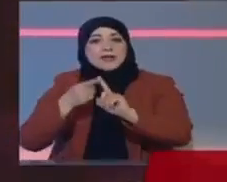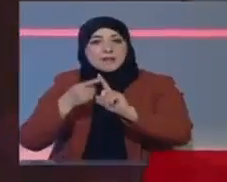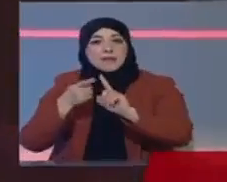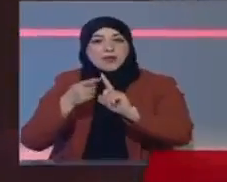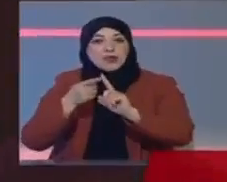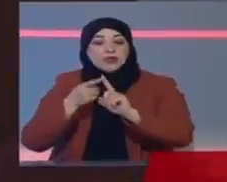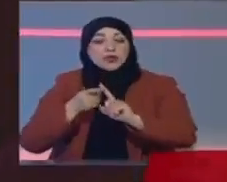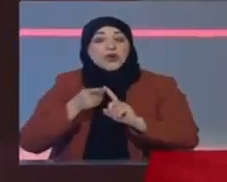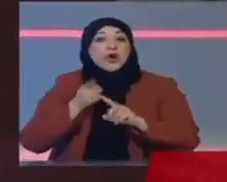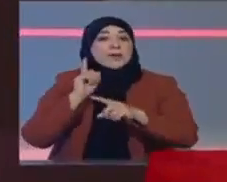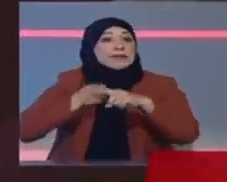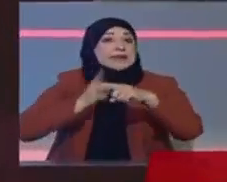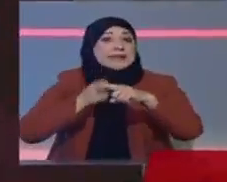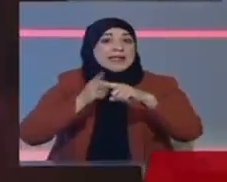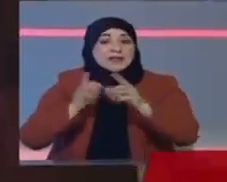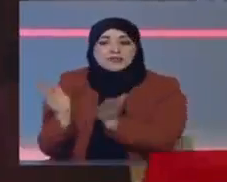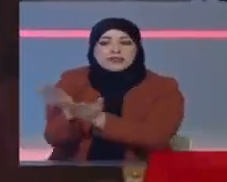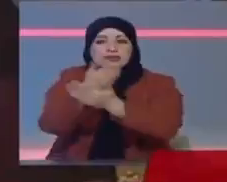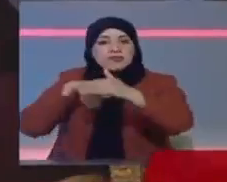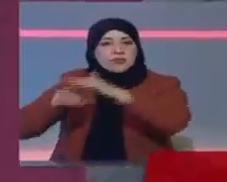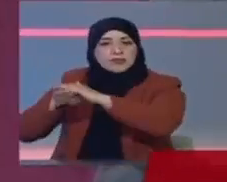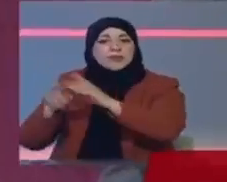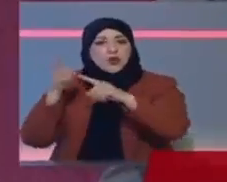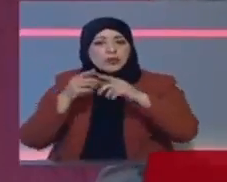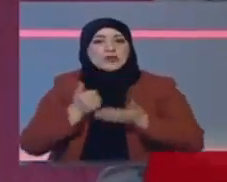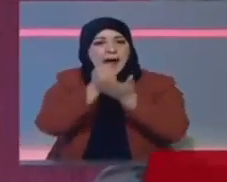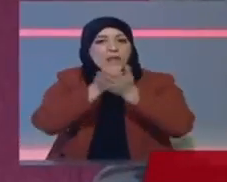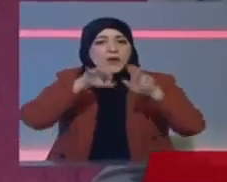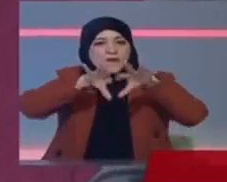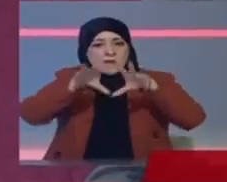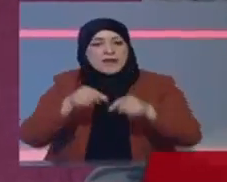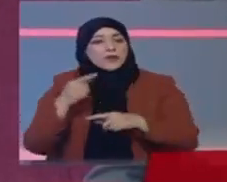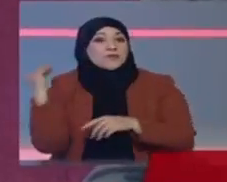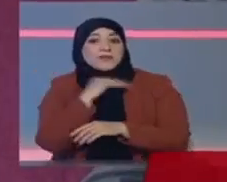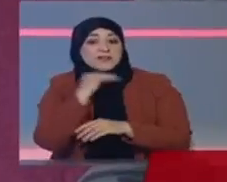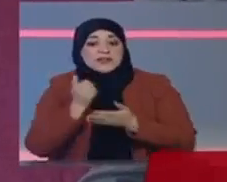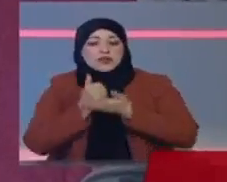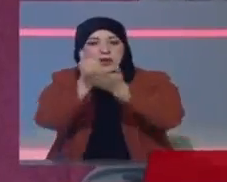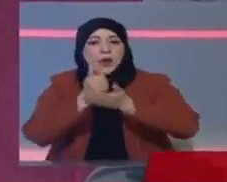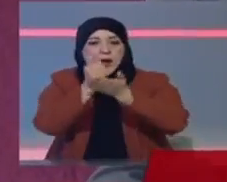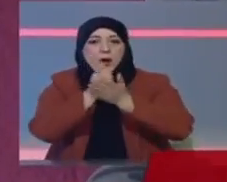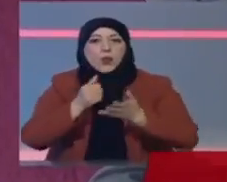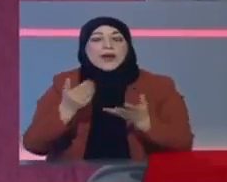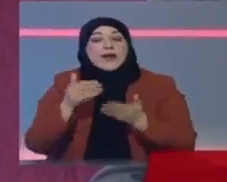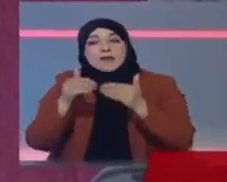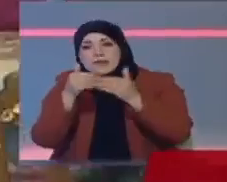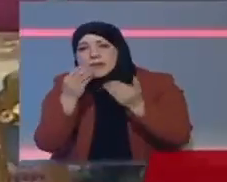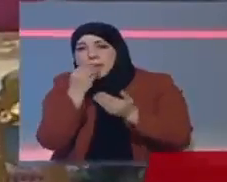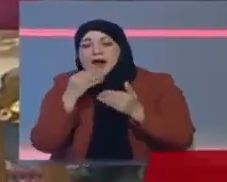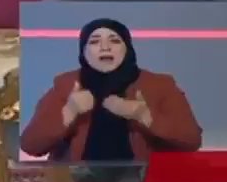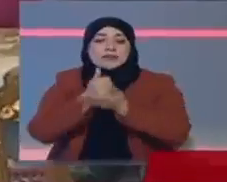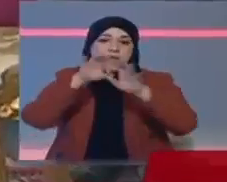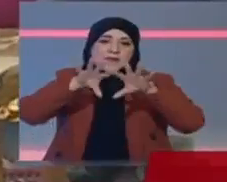على ايادي المحتكرين والعنايه بالفئات المفكره والمهمه والتسريع بالمساعدات الاجتماعيه مع تاكيد اهميه